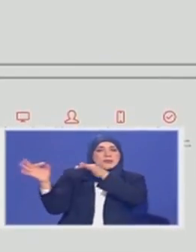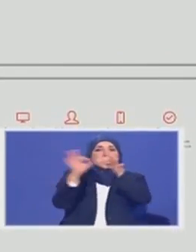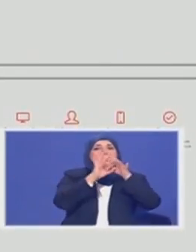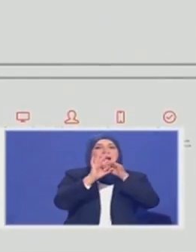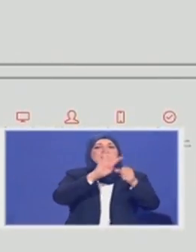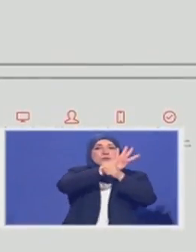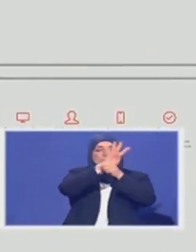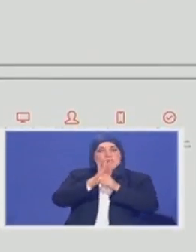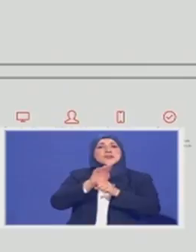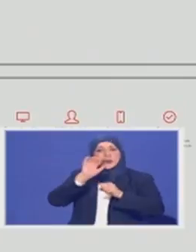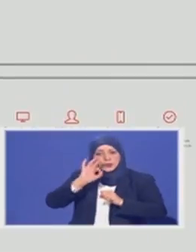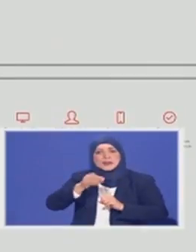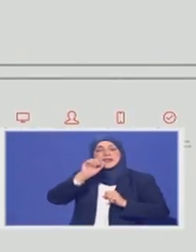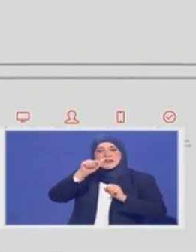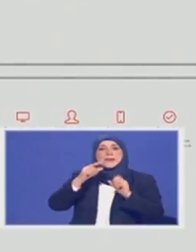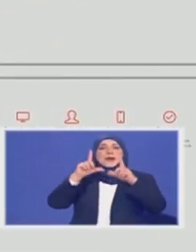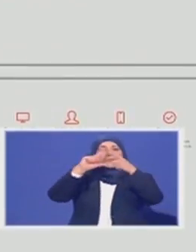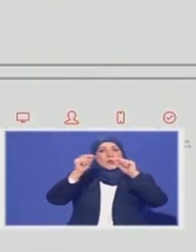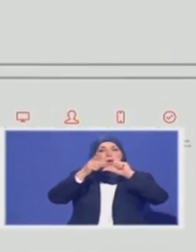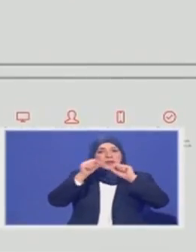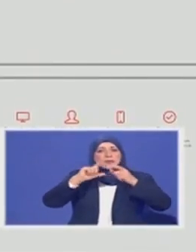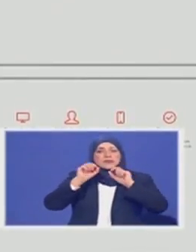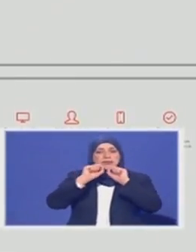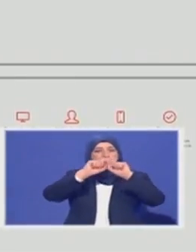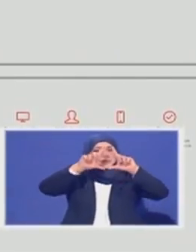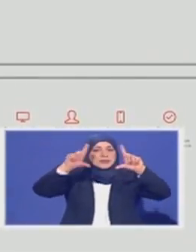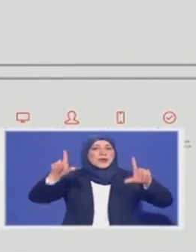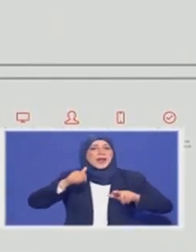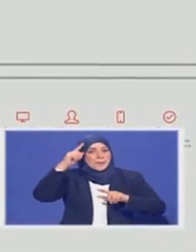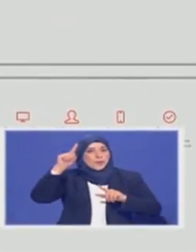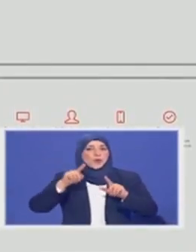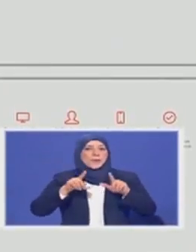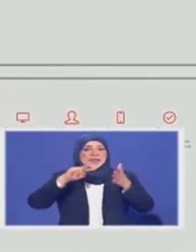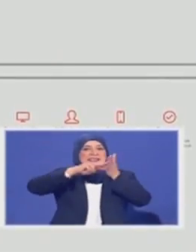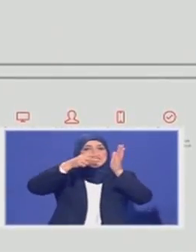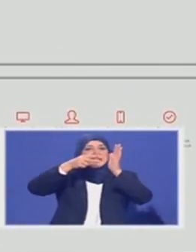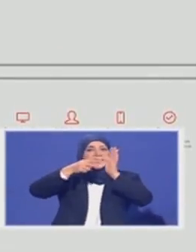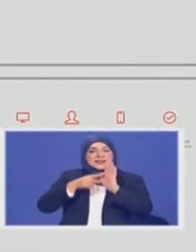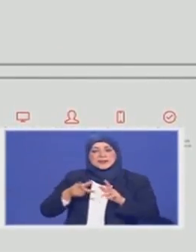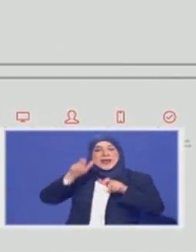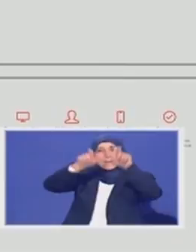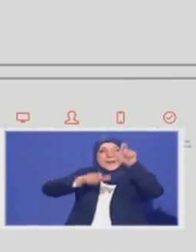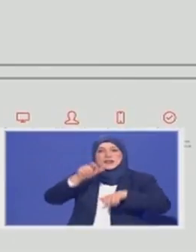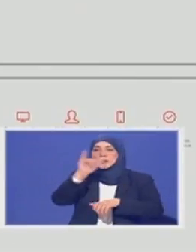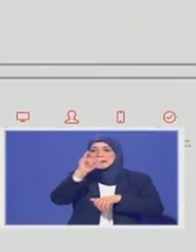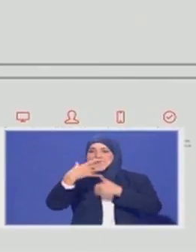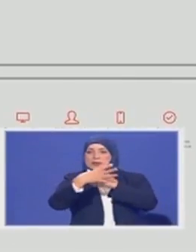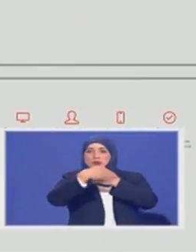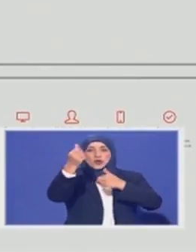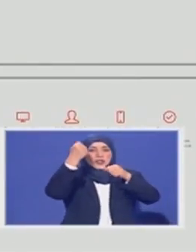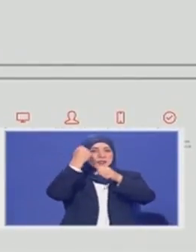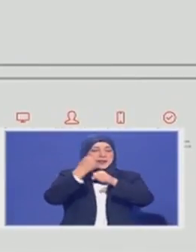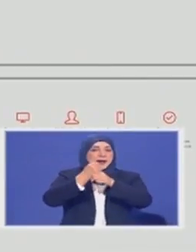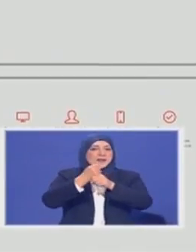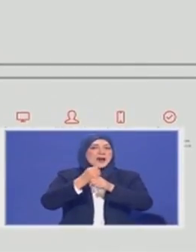كذلك العديد من التوضيحات بالنسبة للخطة الحجر الصحي الموجه، وأخيرا الابليكاسيون